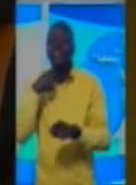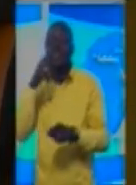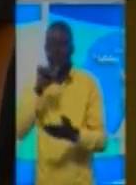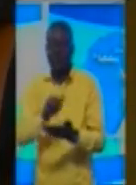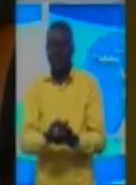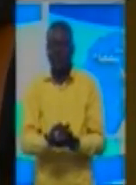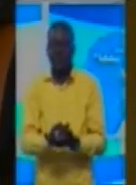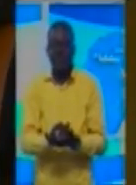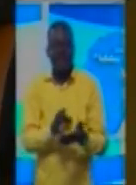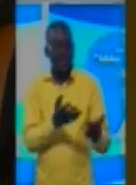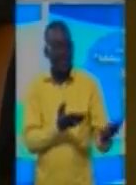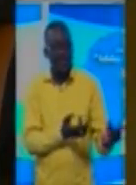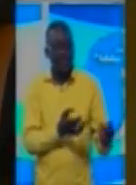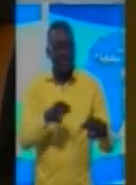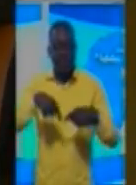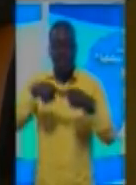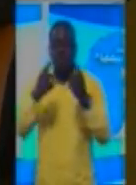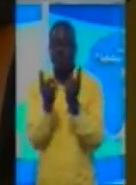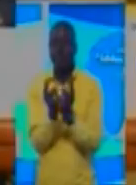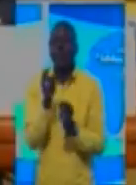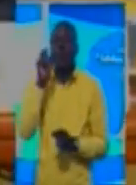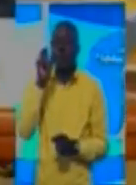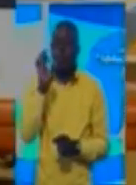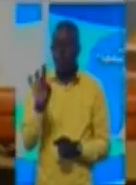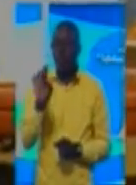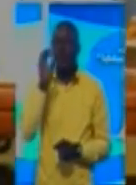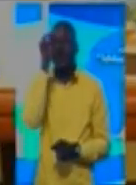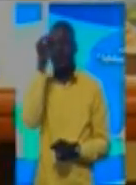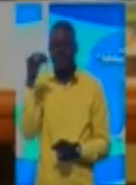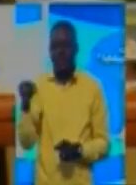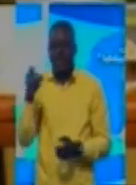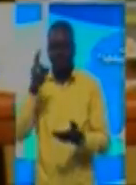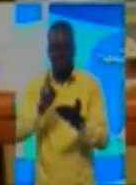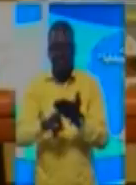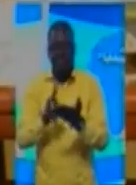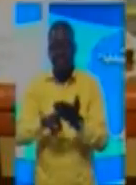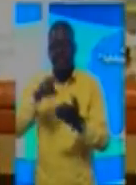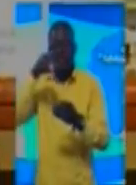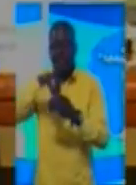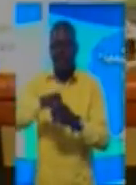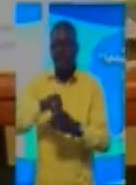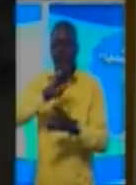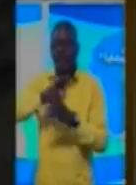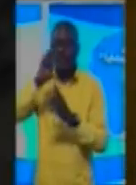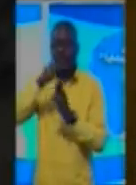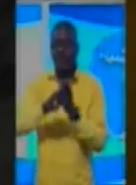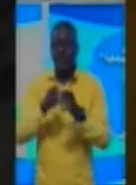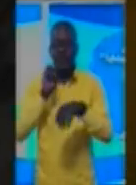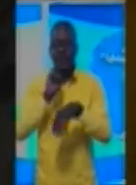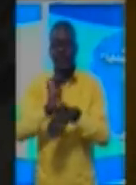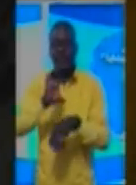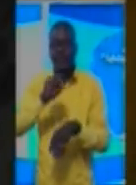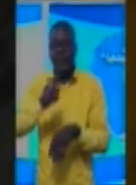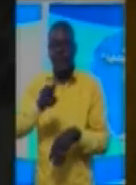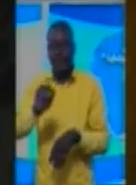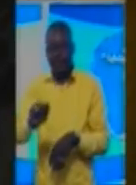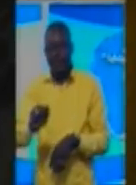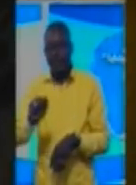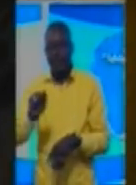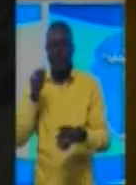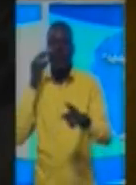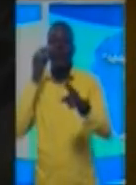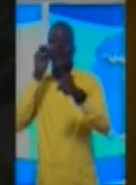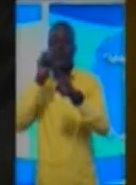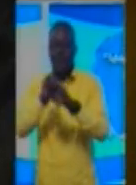Autant d'attentes regroupées en 8 points qui font l'objet de discussions au cours de cette session du conseil d'administration. L'objectif pour la